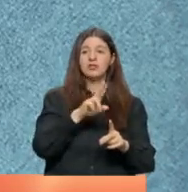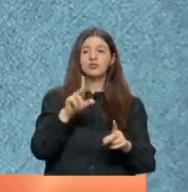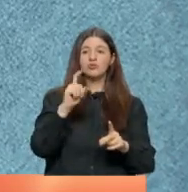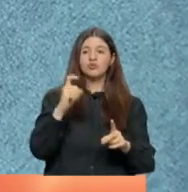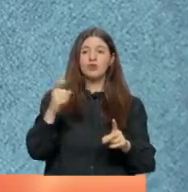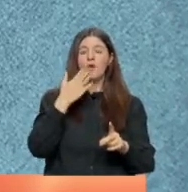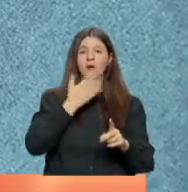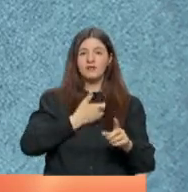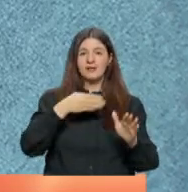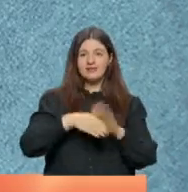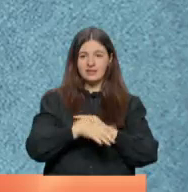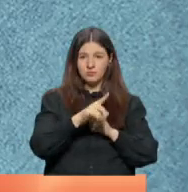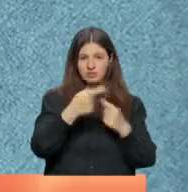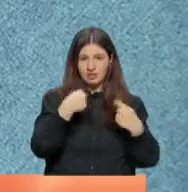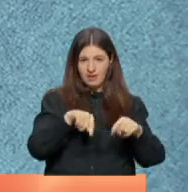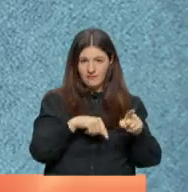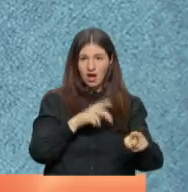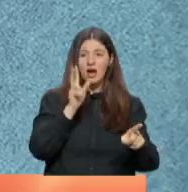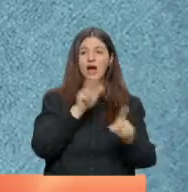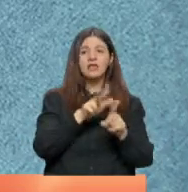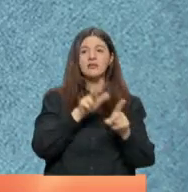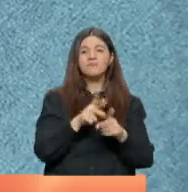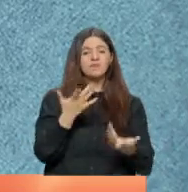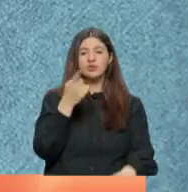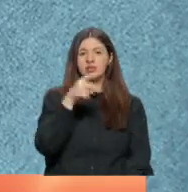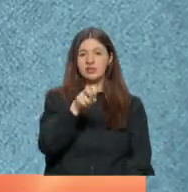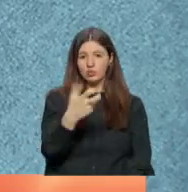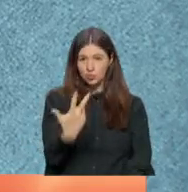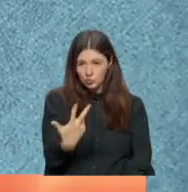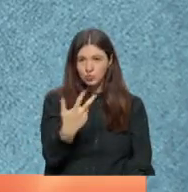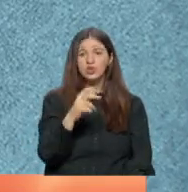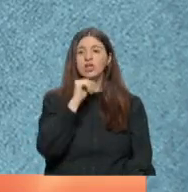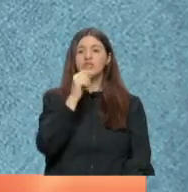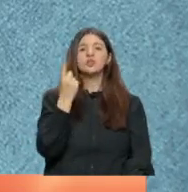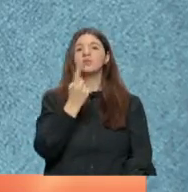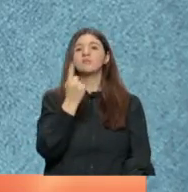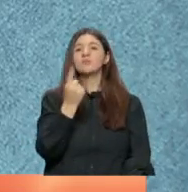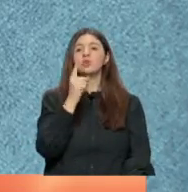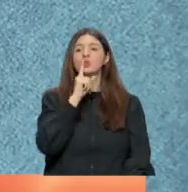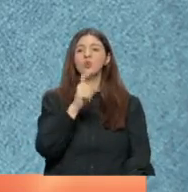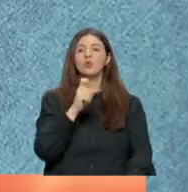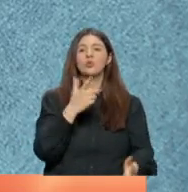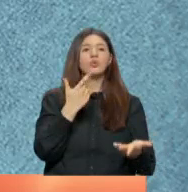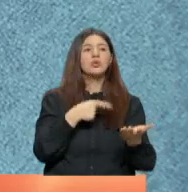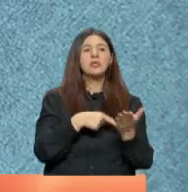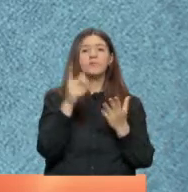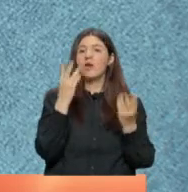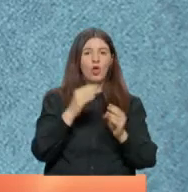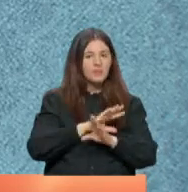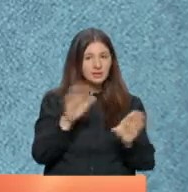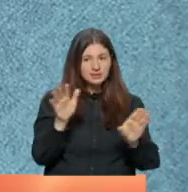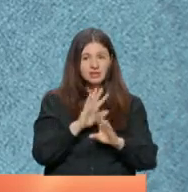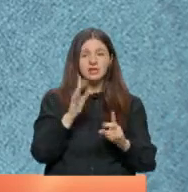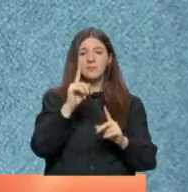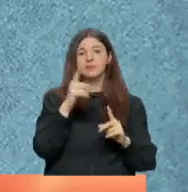1.031.799 öğrenci girdi bu sınava. Katılım oranı %83. Hiçbir sorulardan hiçbiri iptal